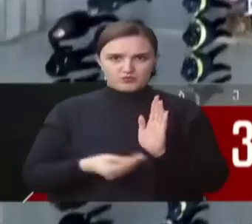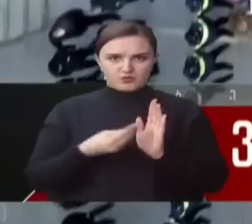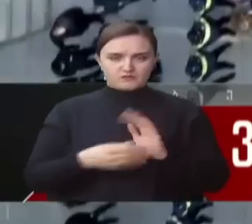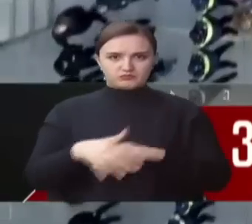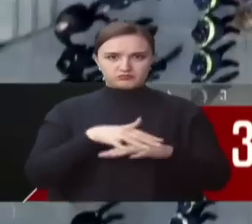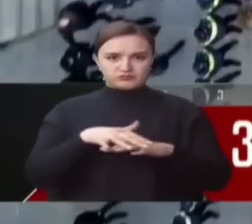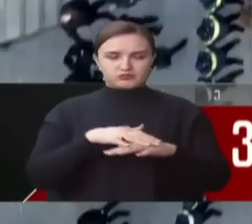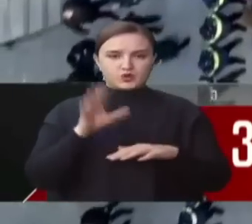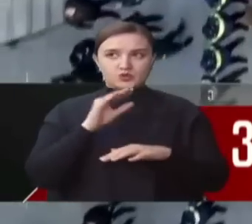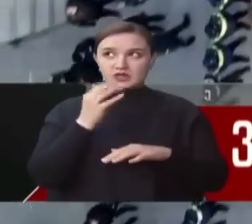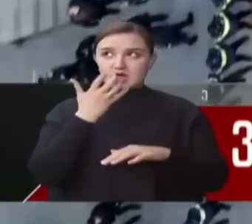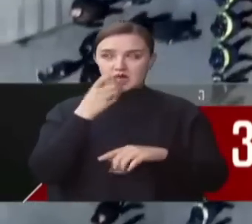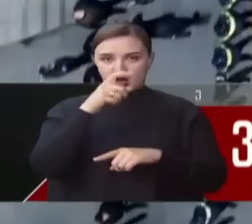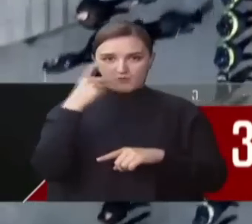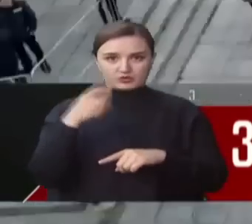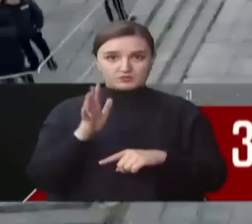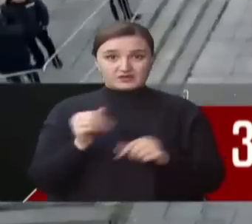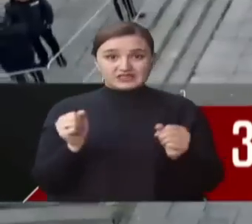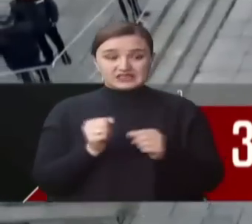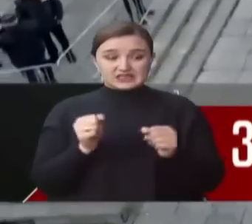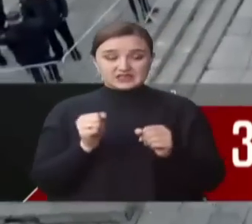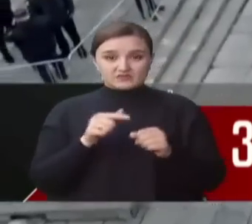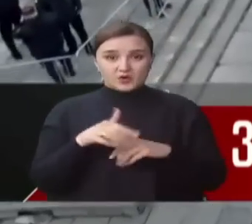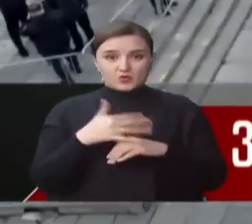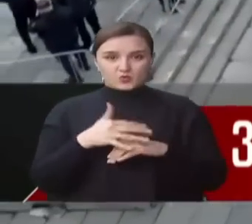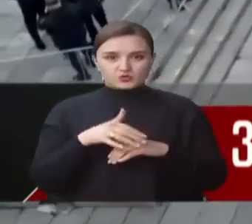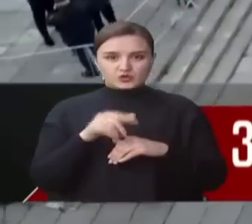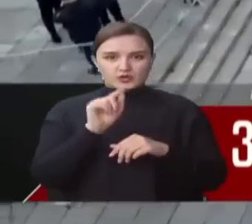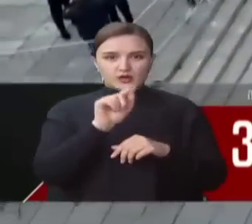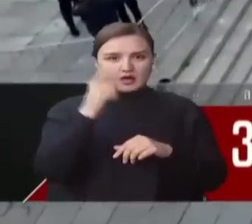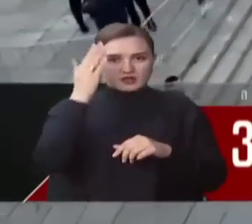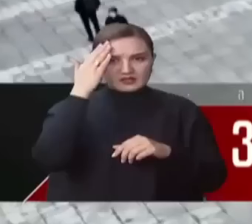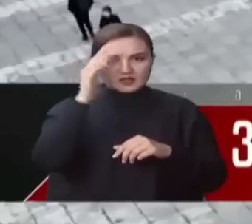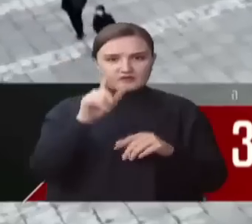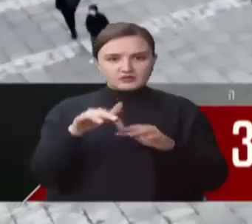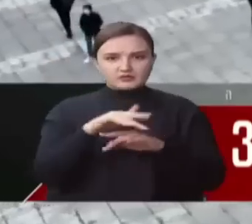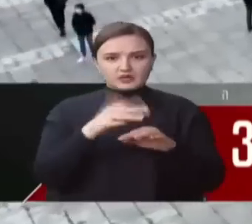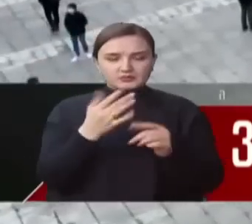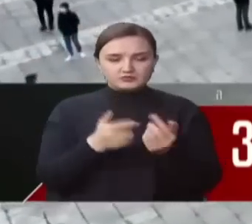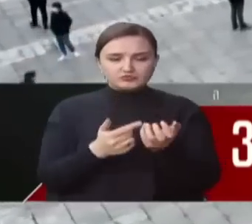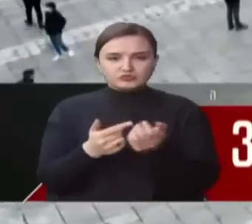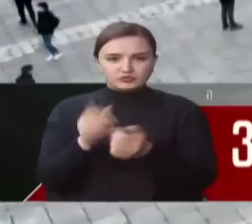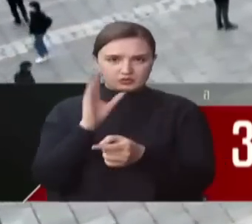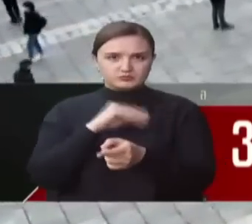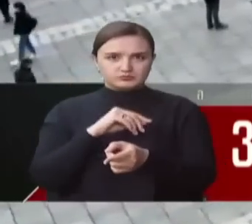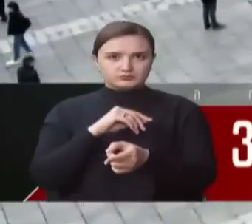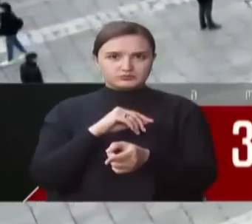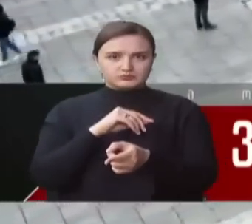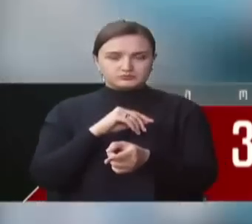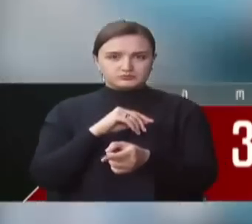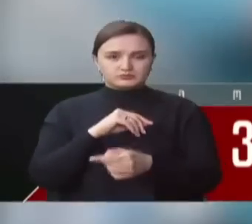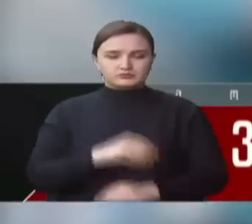როცა გამოთბება. Მაგრამ ვიდრე ცივა და ქუჩაში თავები ადვილად ითვლება, ჯერ მისი ფიგურის გარშემო უნდა დათბეს, რომლის